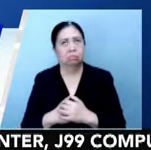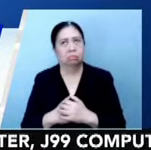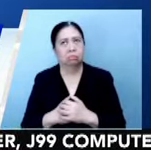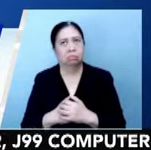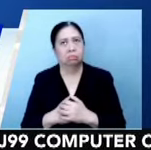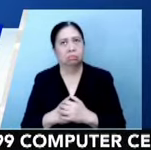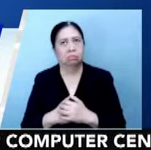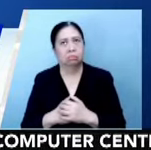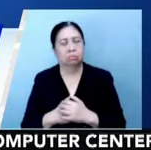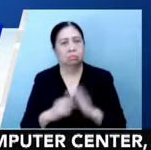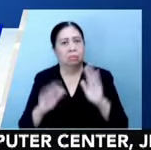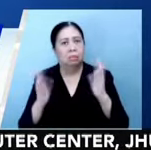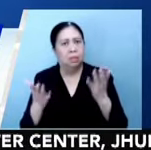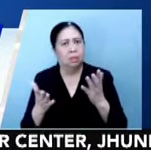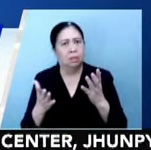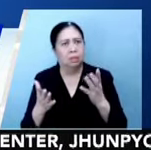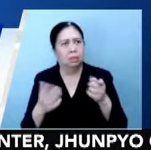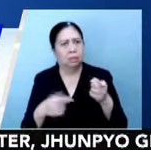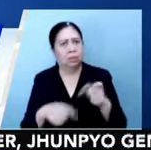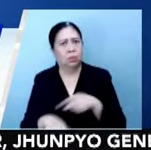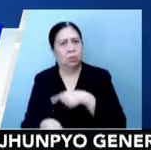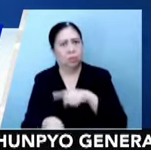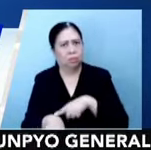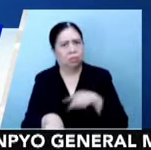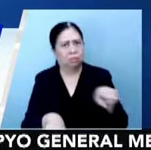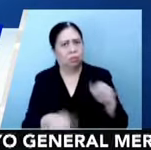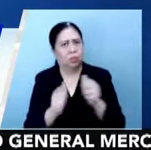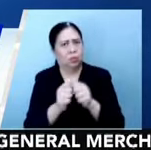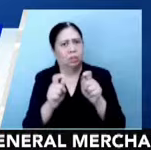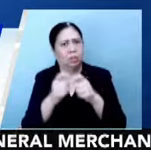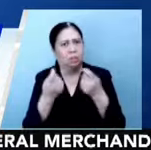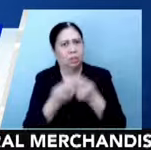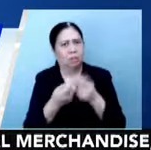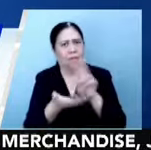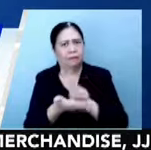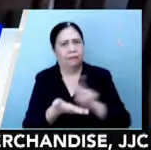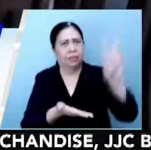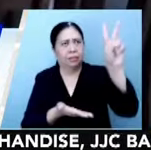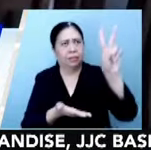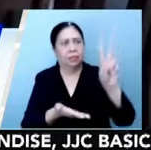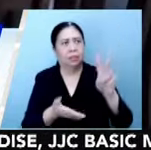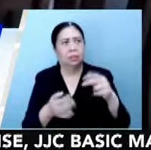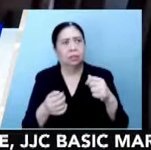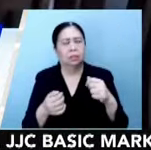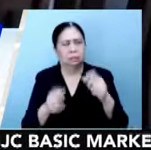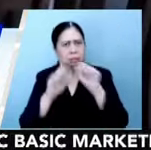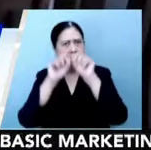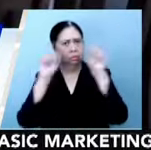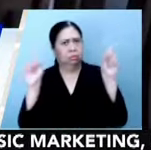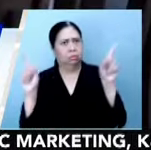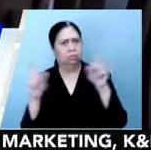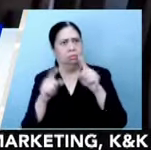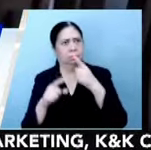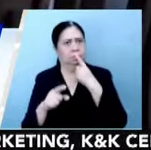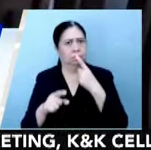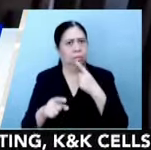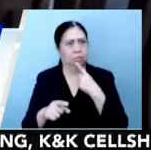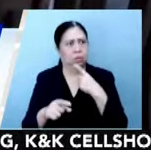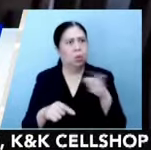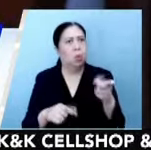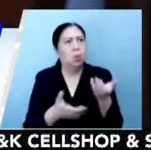Parang matagal na po siya sa team, varsity po. Nagulat po ako na sinasabi niya na bago lang po